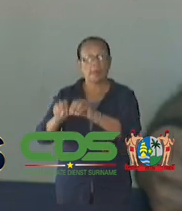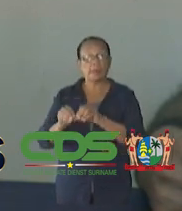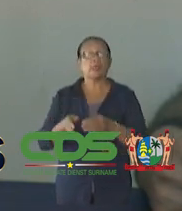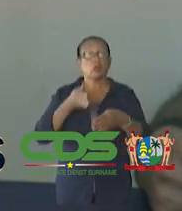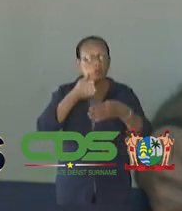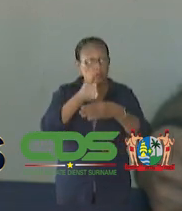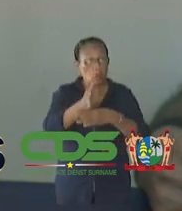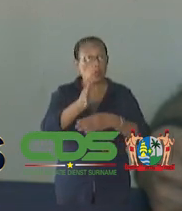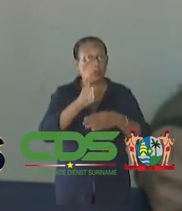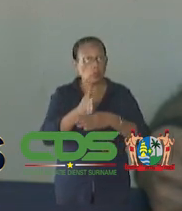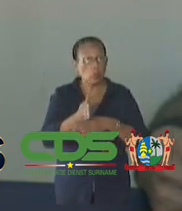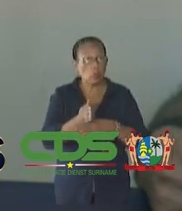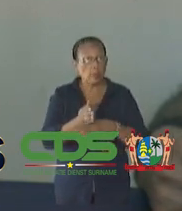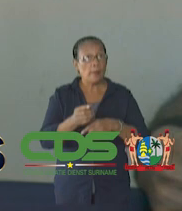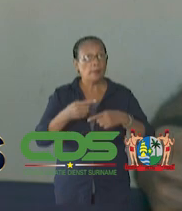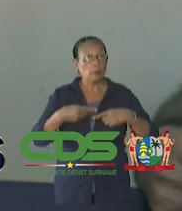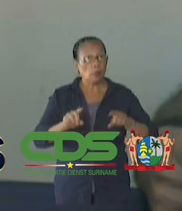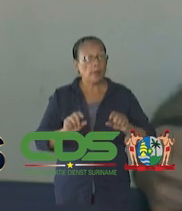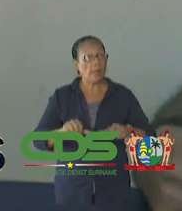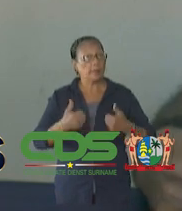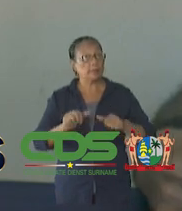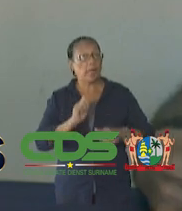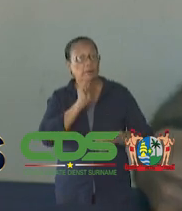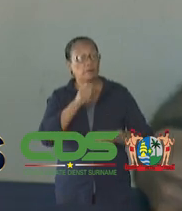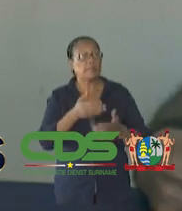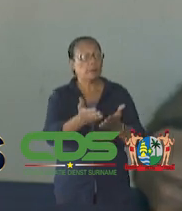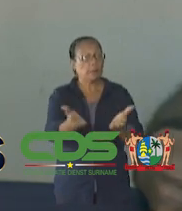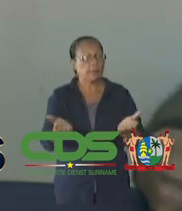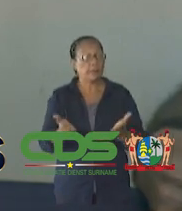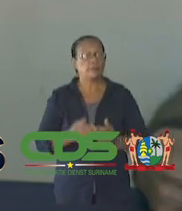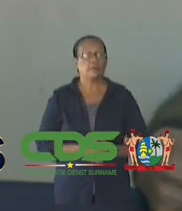de gewone populatie ook geadviseerd is.